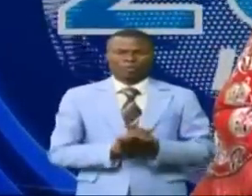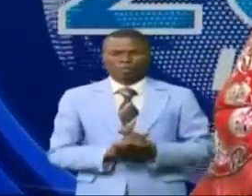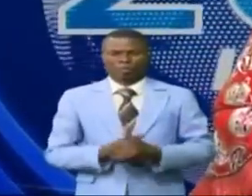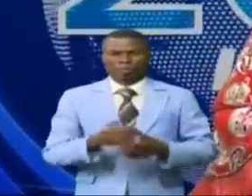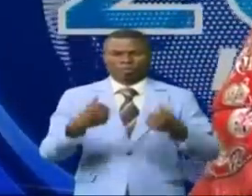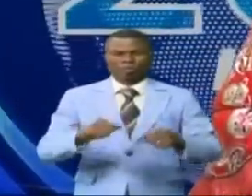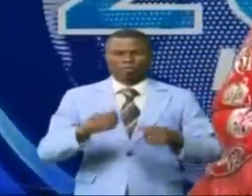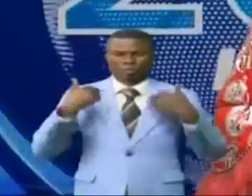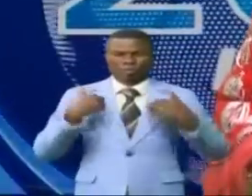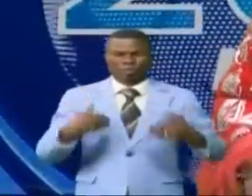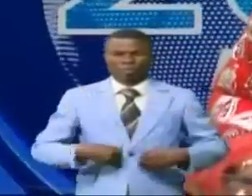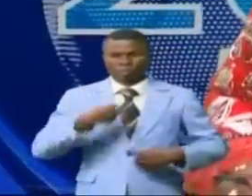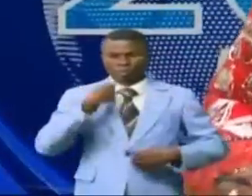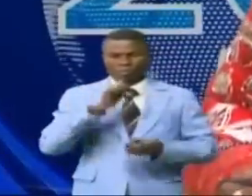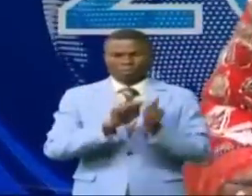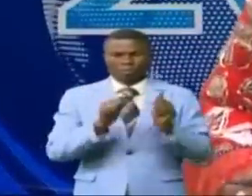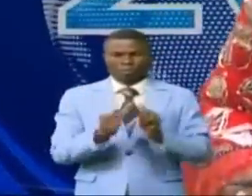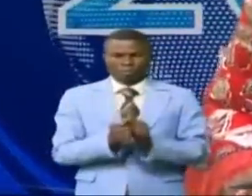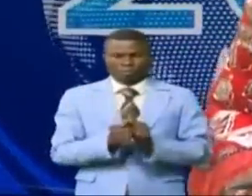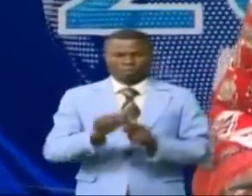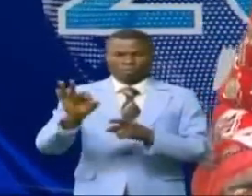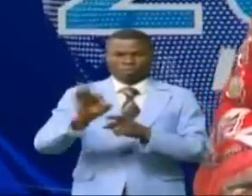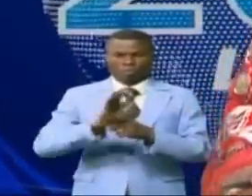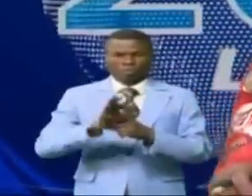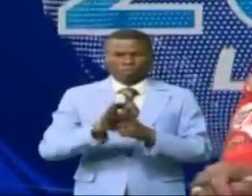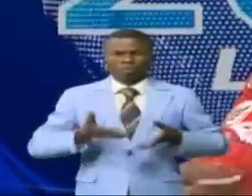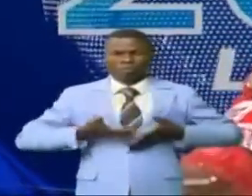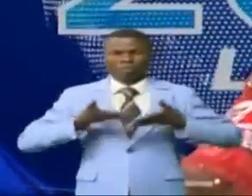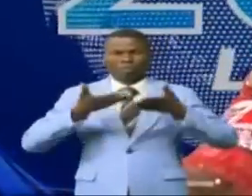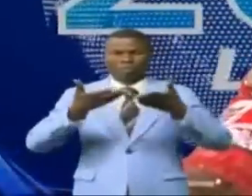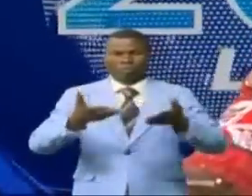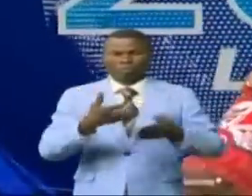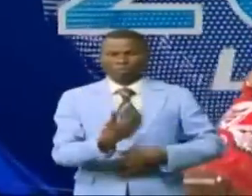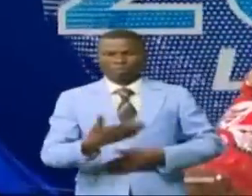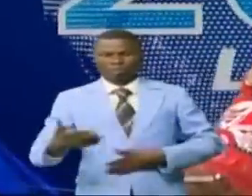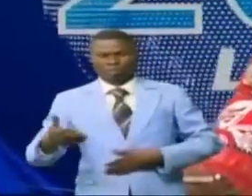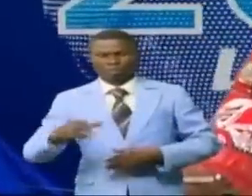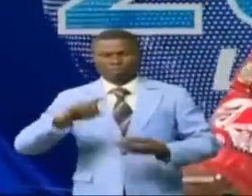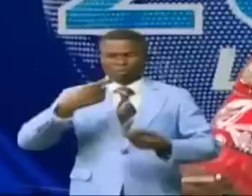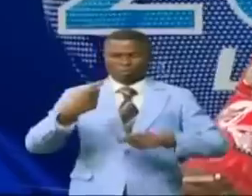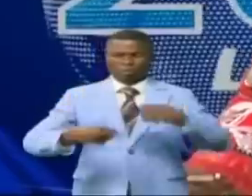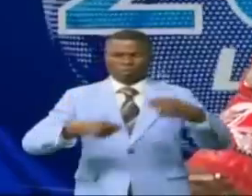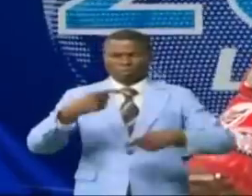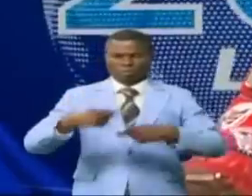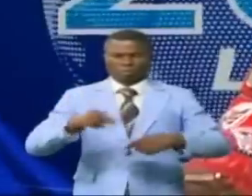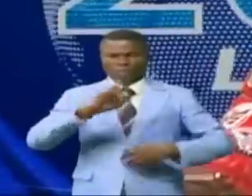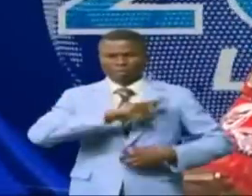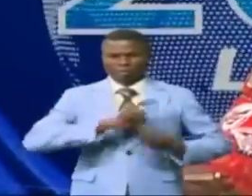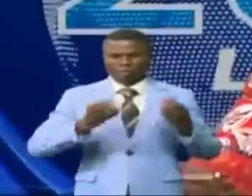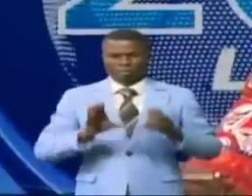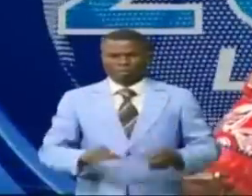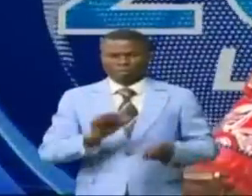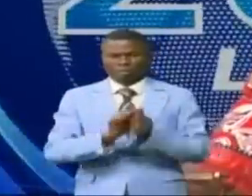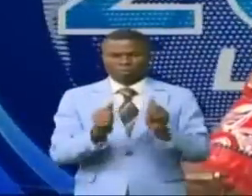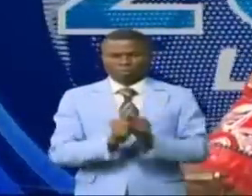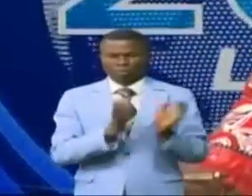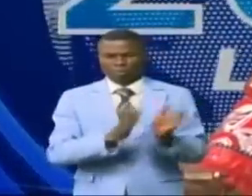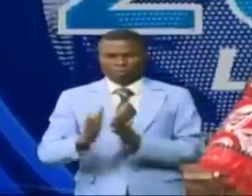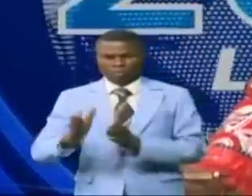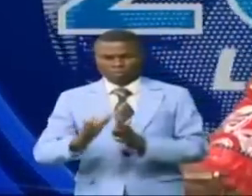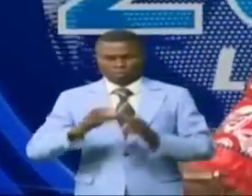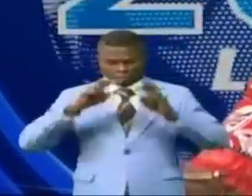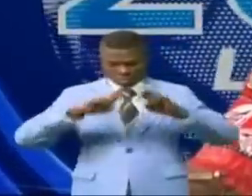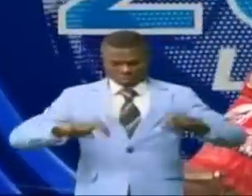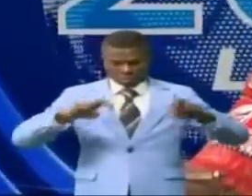Restons en santé pour parler de cet atelier de formulation des propositions et des éléments de négociation de la RDC au processus d'élaboration et du